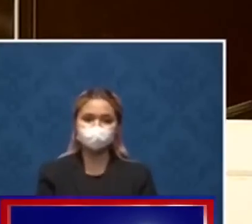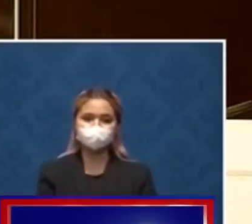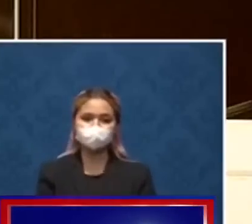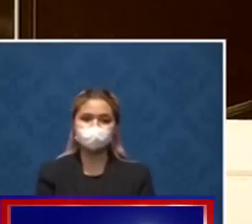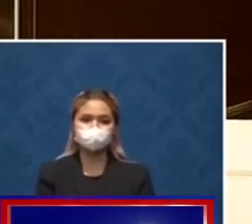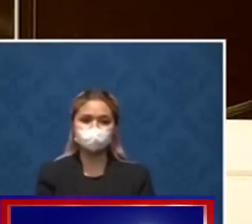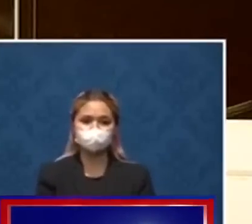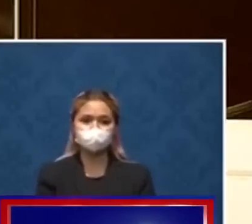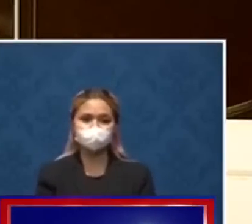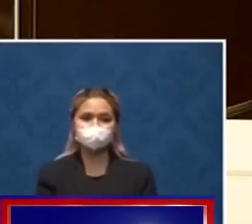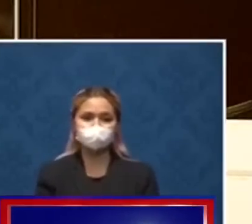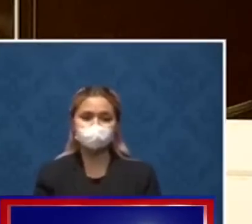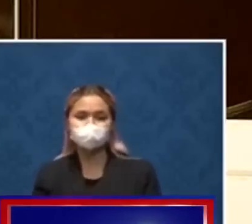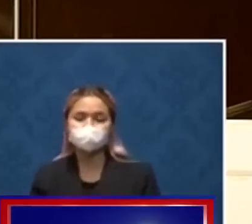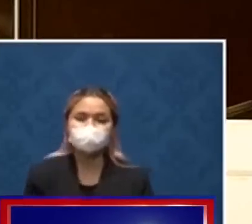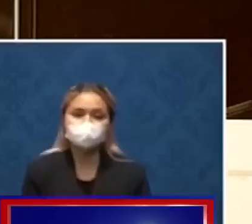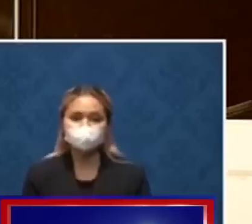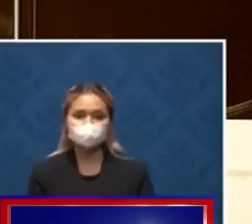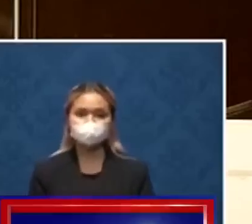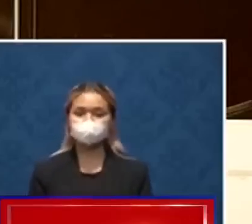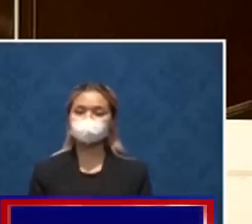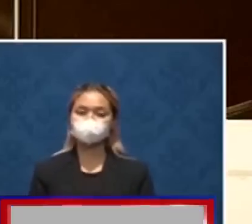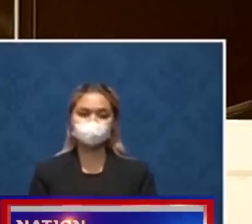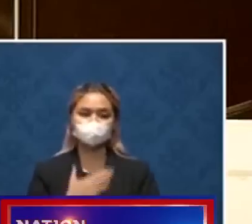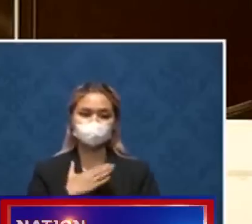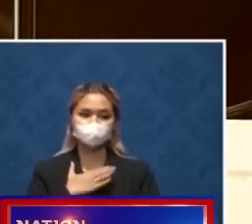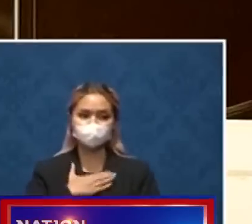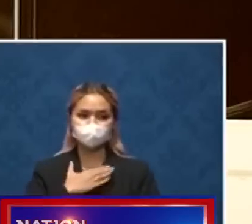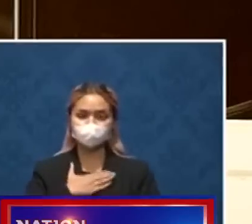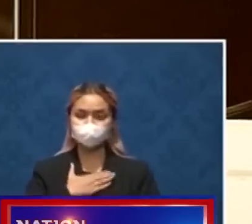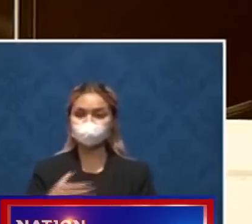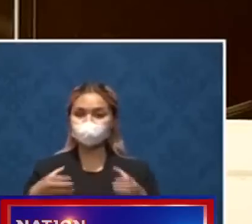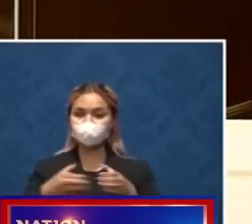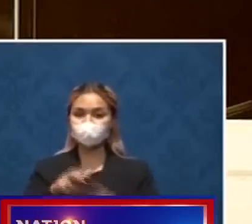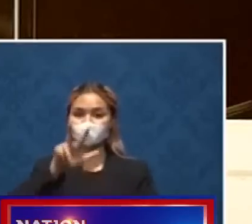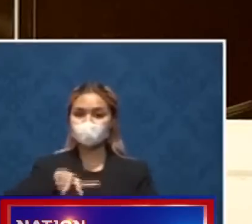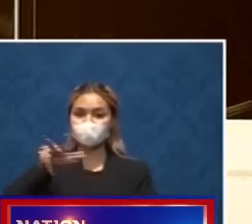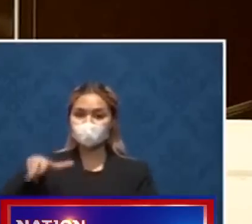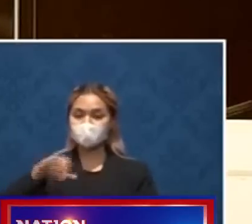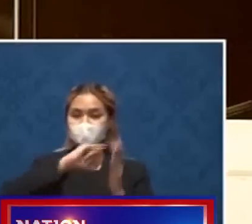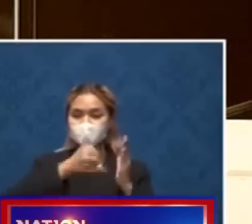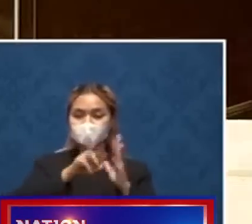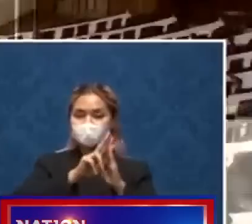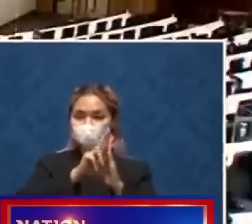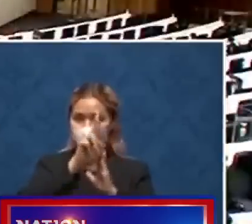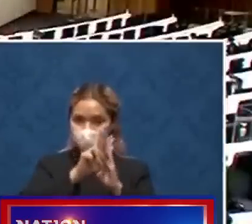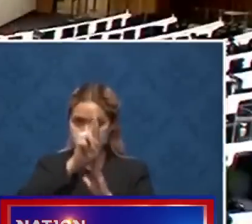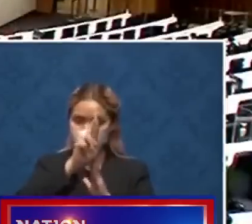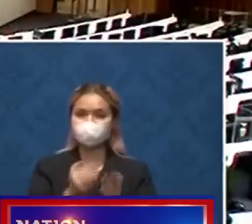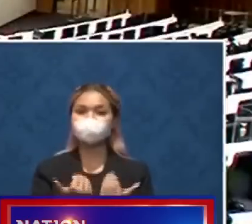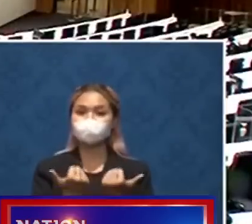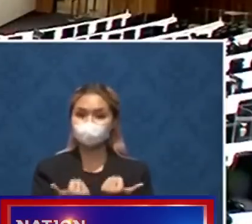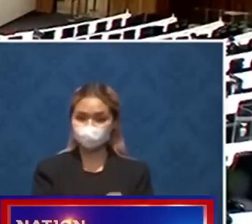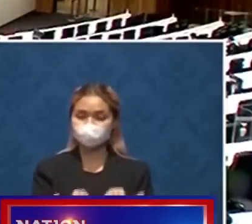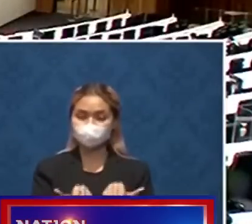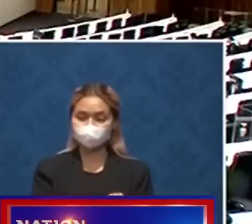ติตั้งแต่เมื่อวานมากระทั่งจนถึงวันนี้เราก็รวบรวมประเด็นที่ฝ่ายค้านเขาต้องการที่จะก